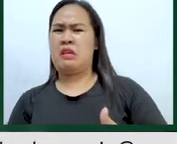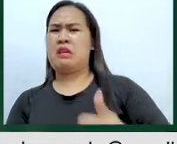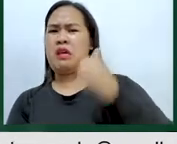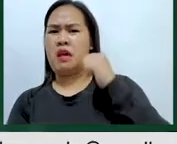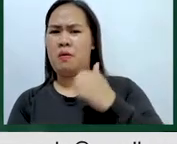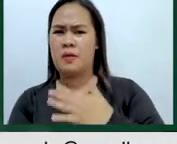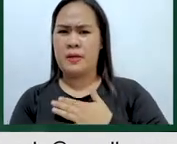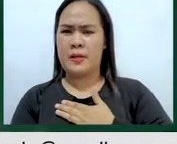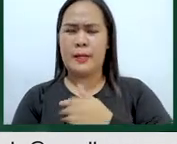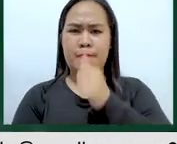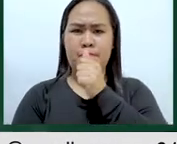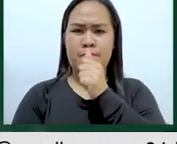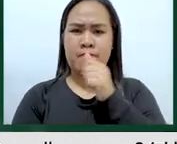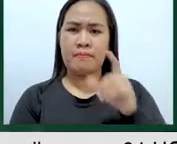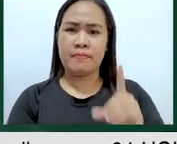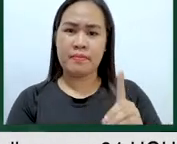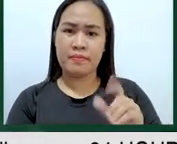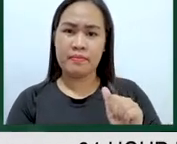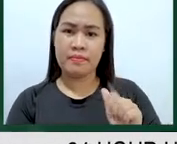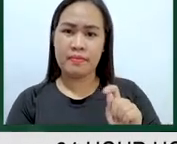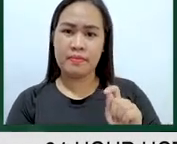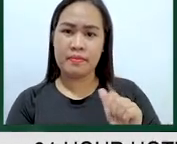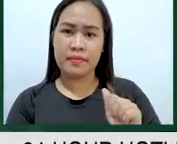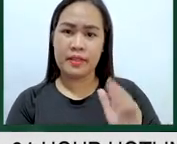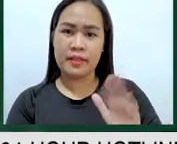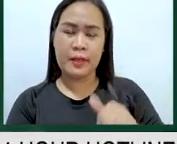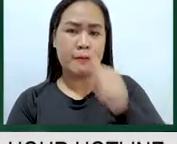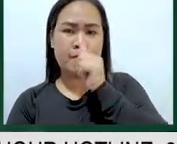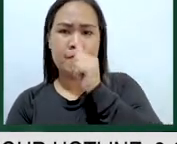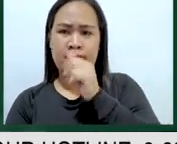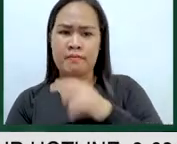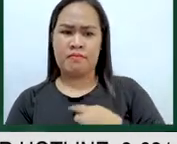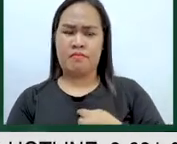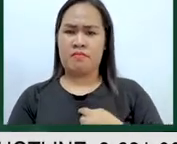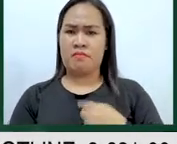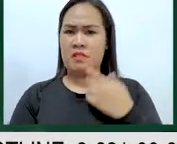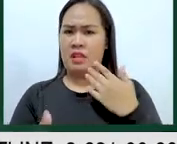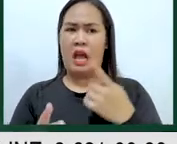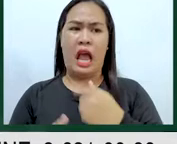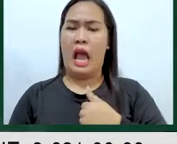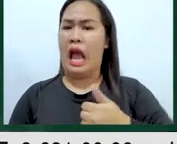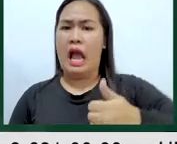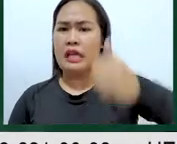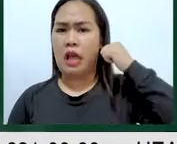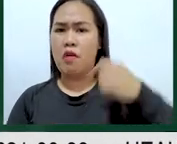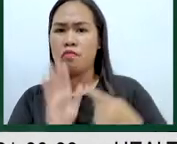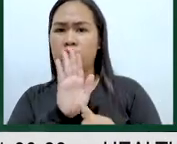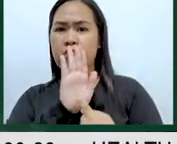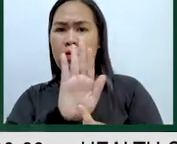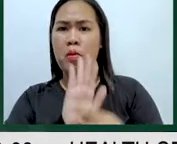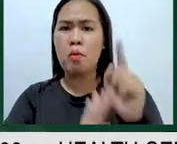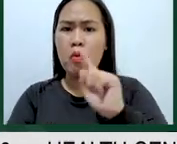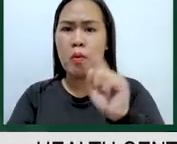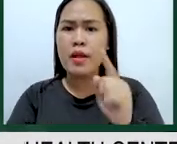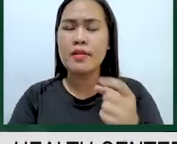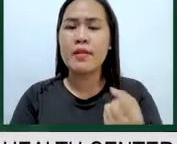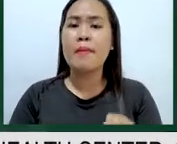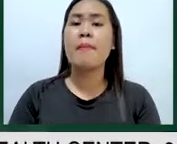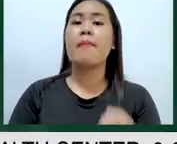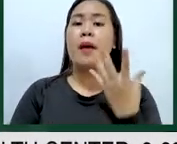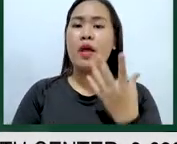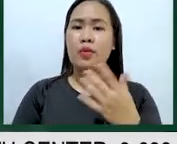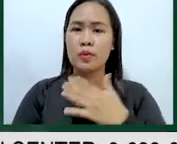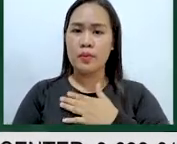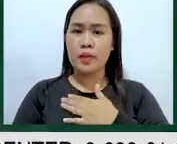ayoko sabihin yung tunay kong kinikita, baka mamaya ma-BIR ako. Eh pag ganun ho tayo, sa oras po ng mga